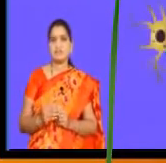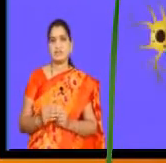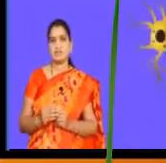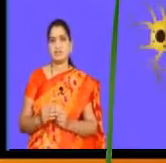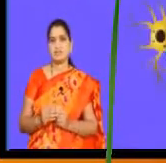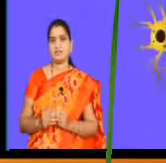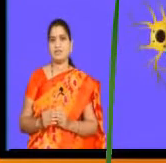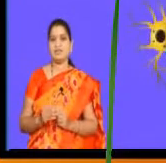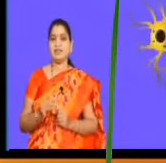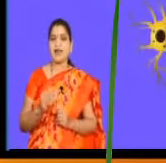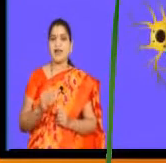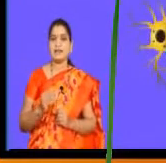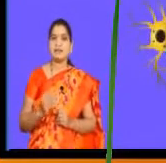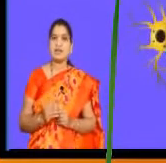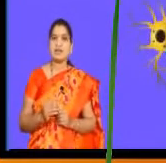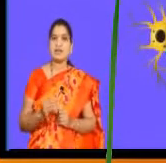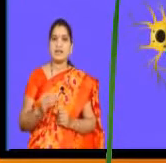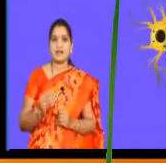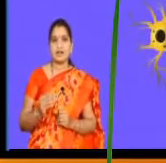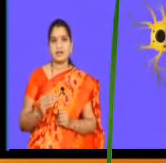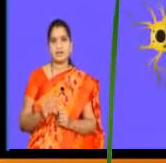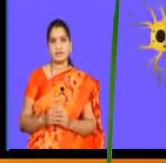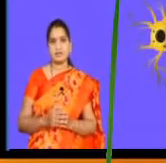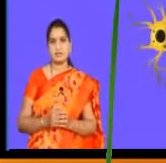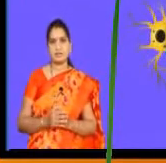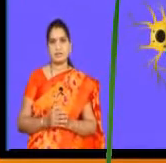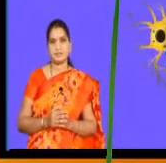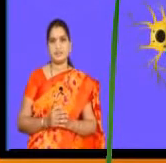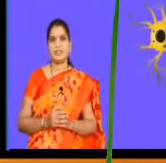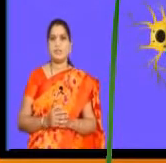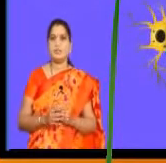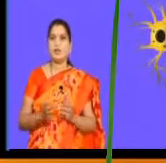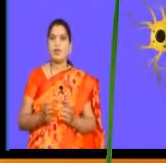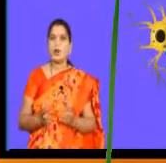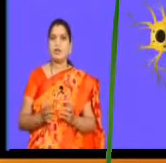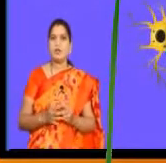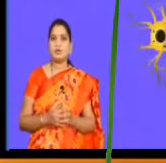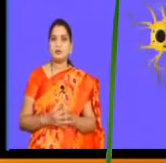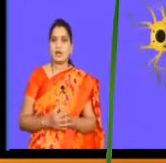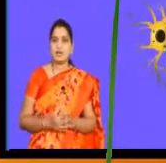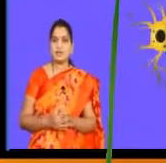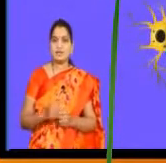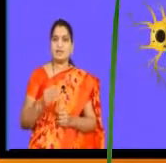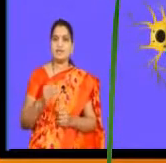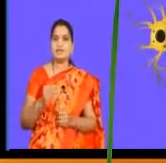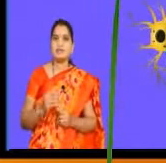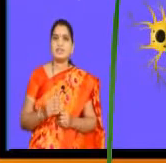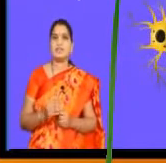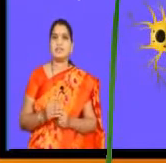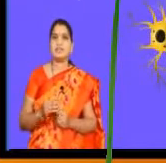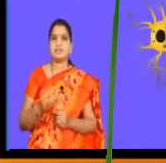ఉంచాలి. అలాంటి స్టెప్స్ తీసుకుంటేనే మనం స్టూడెంట్స్ని ఫార్వర్డ్